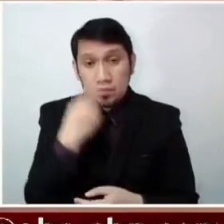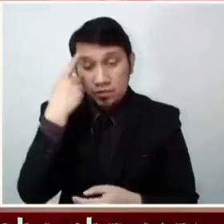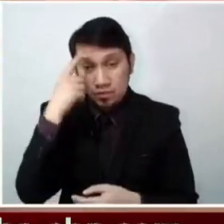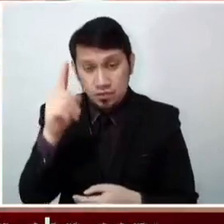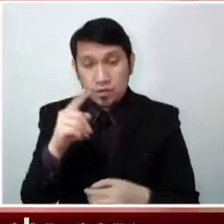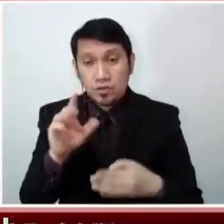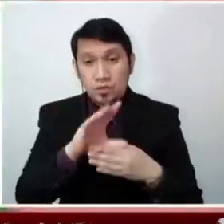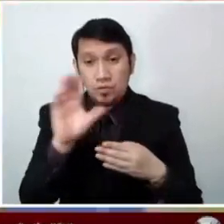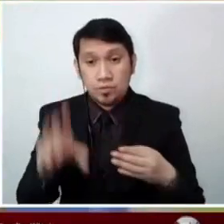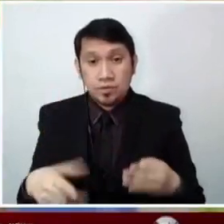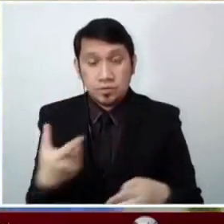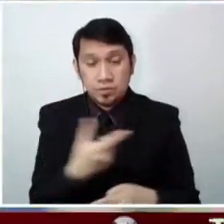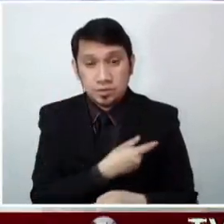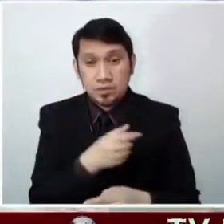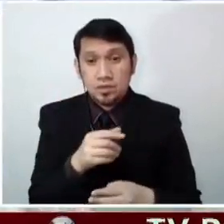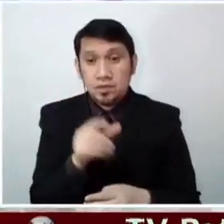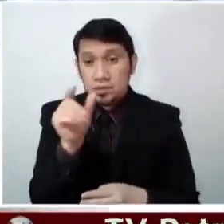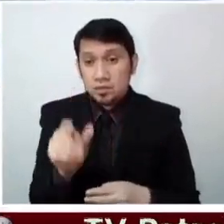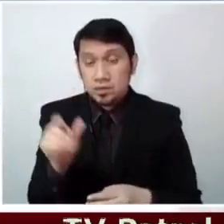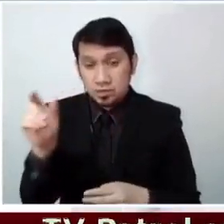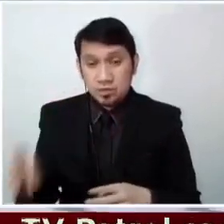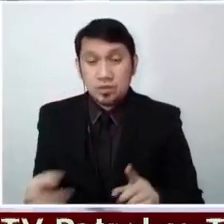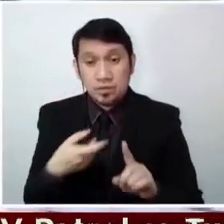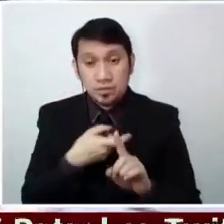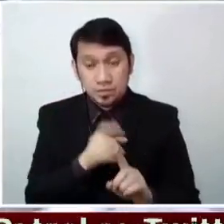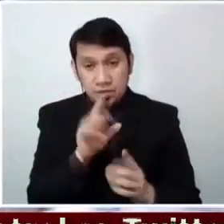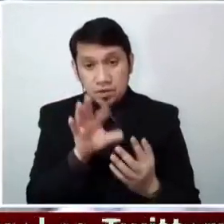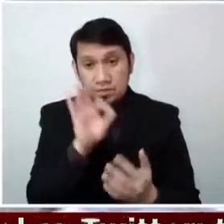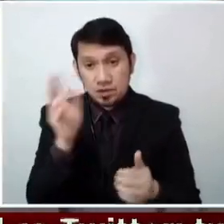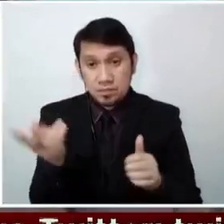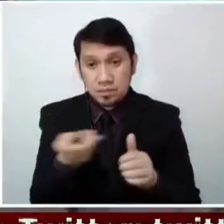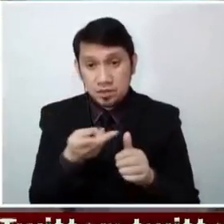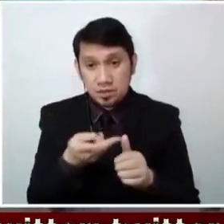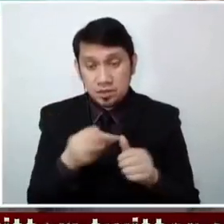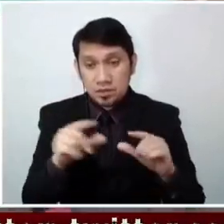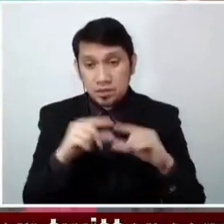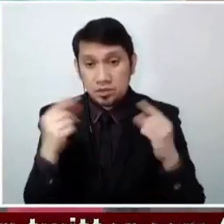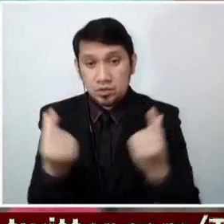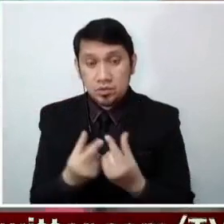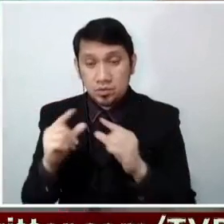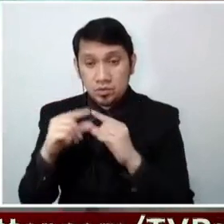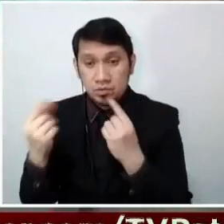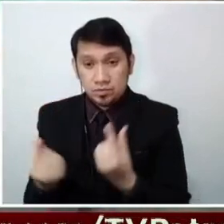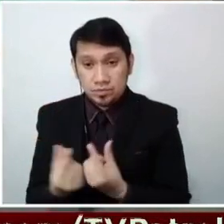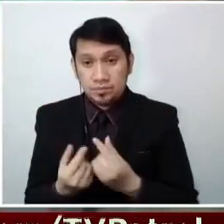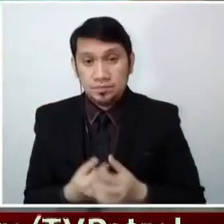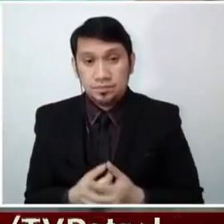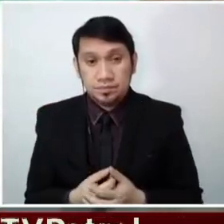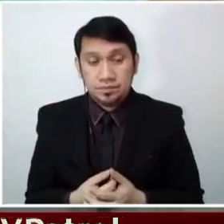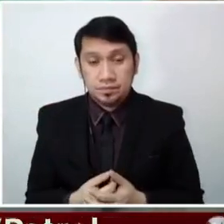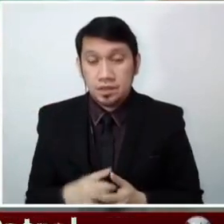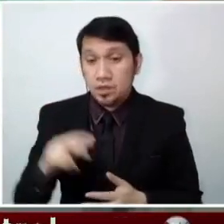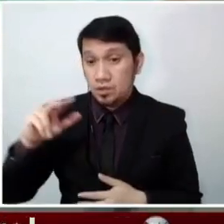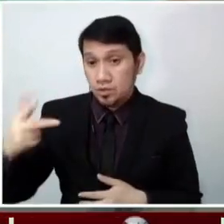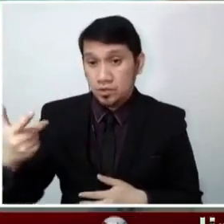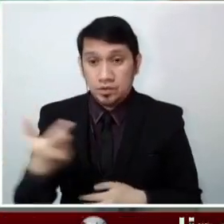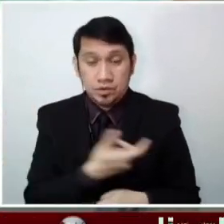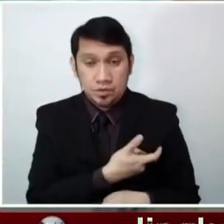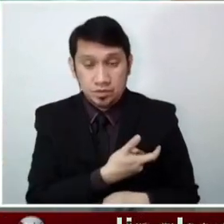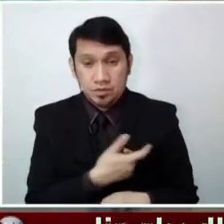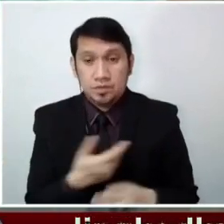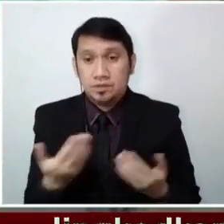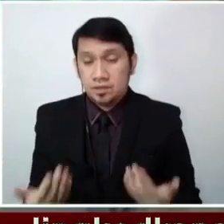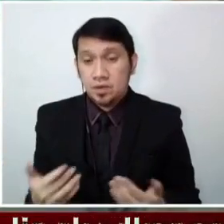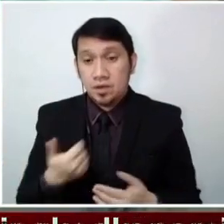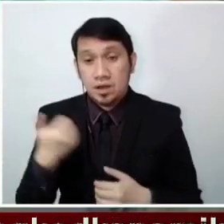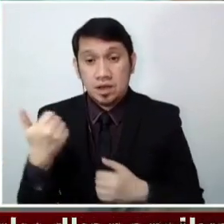fully vaccinated individuals mula sa mga piling priority sectors. Most likely third dose natin as the other